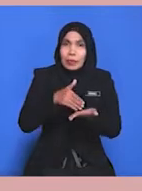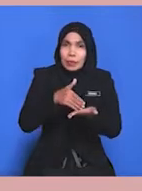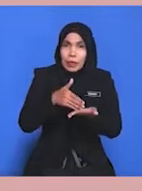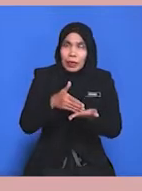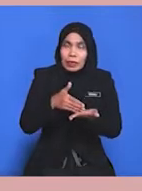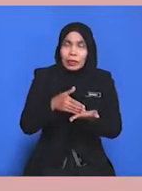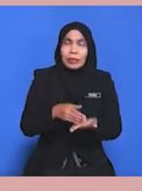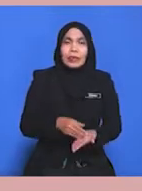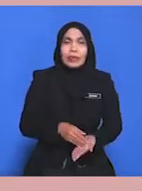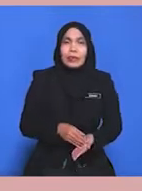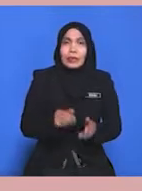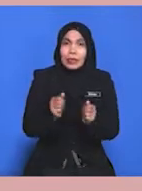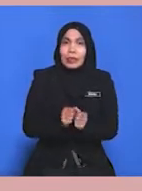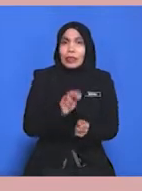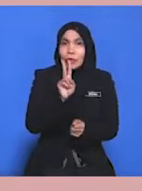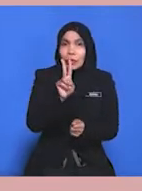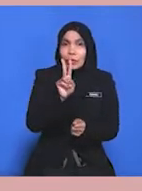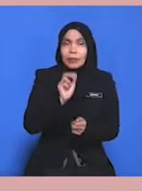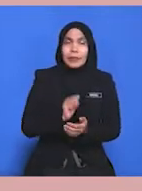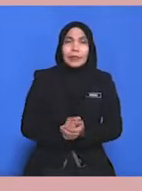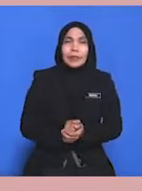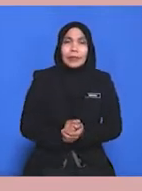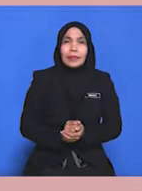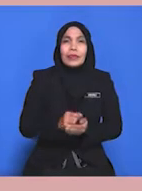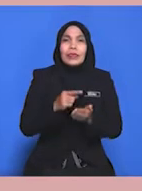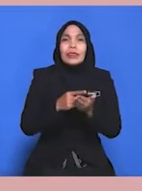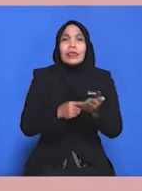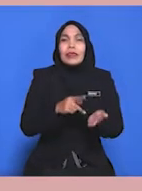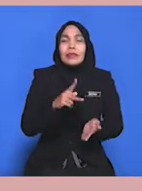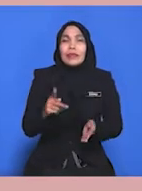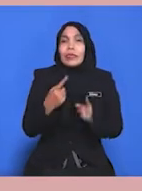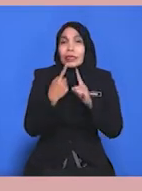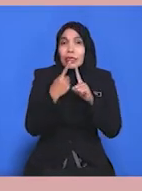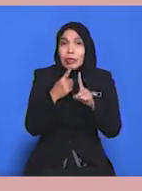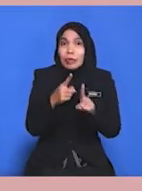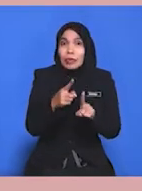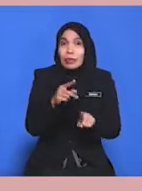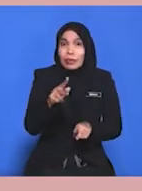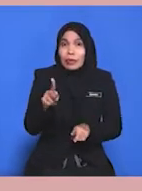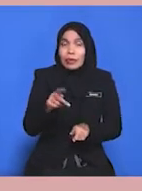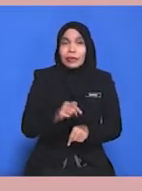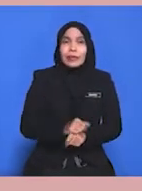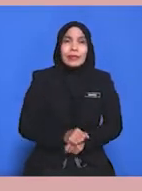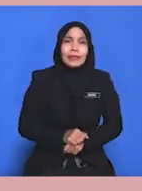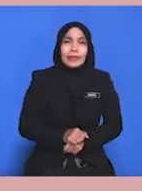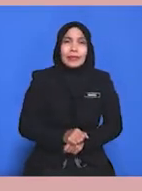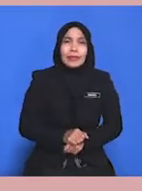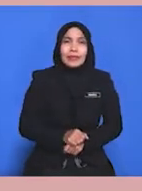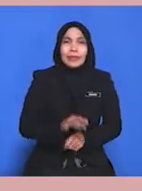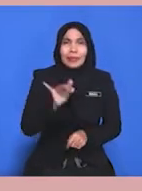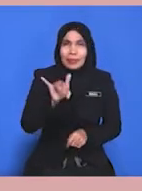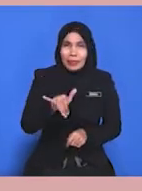hasil tolak tadi dengan 2. Apakah jawapan yang pelajar-pelajar perolehi?